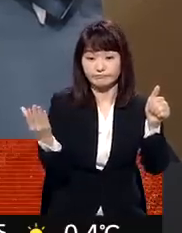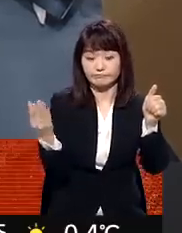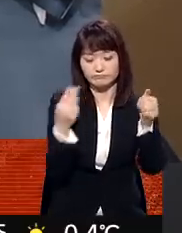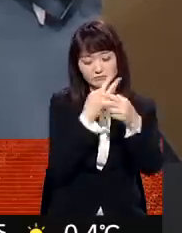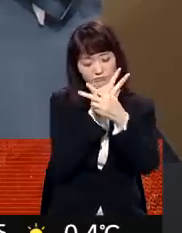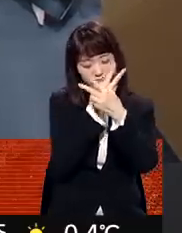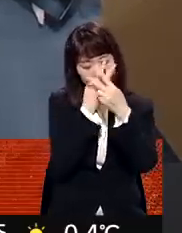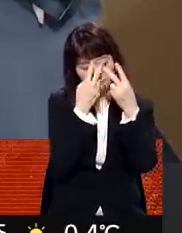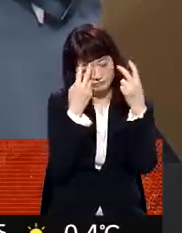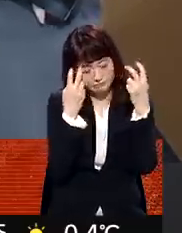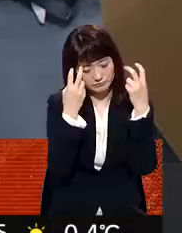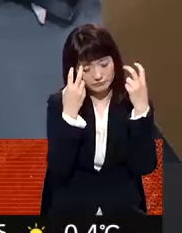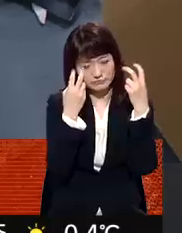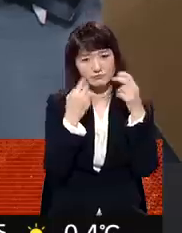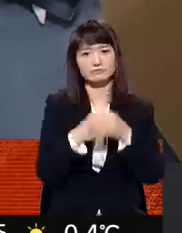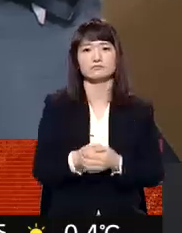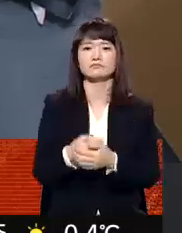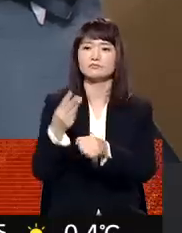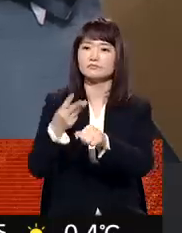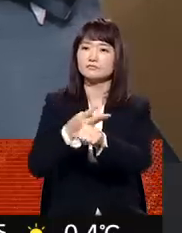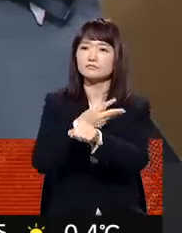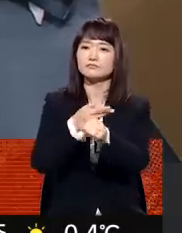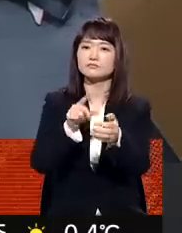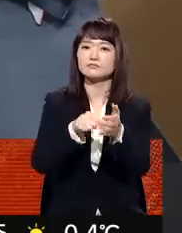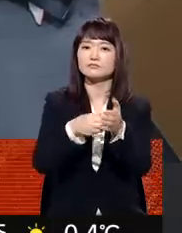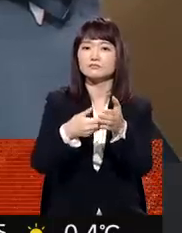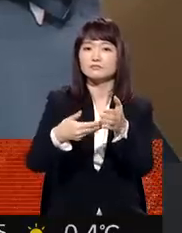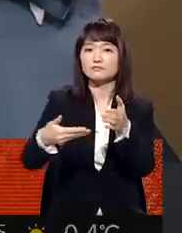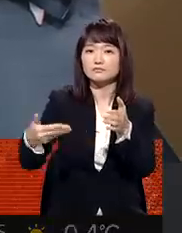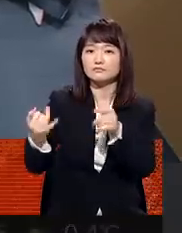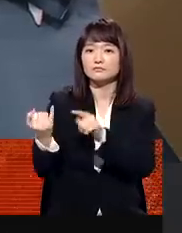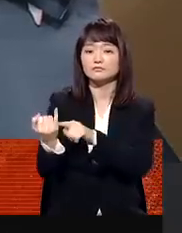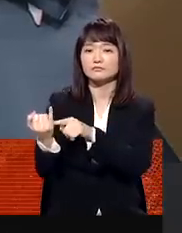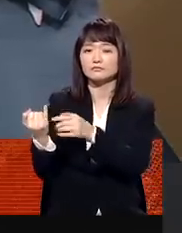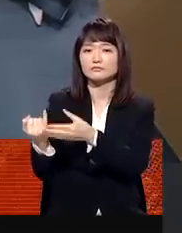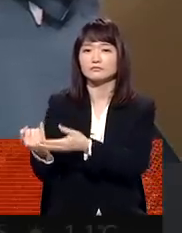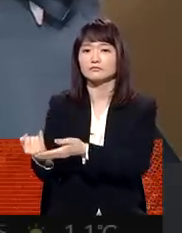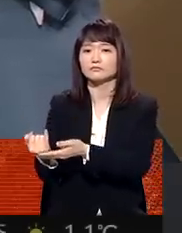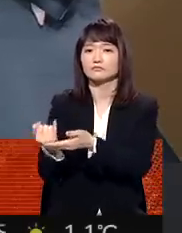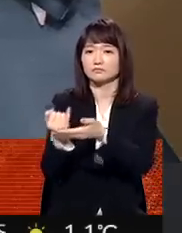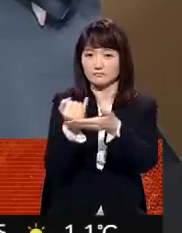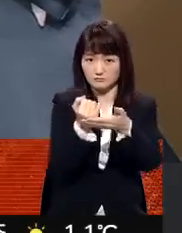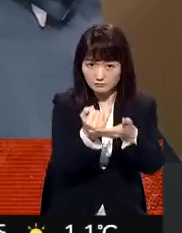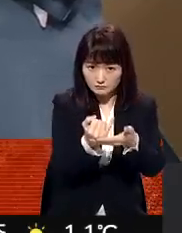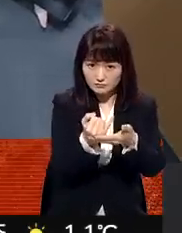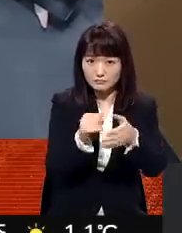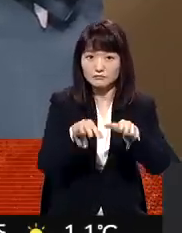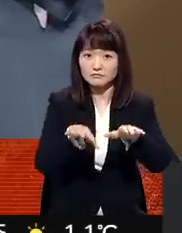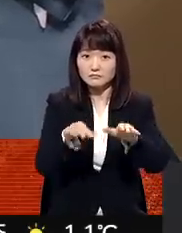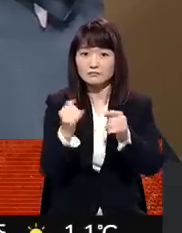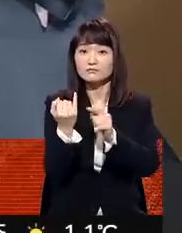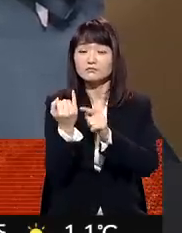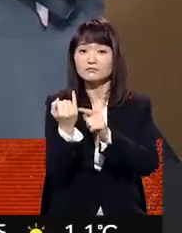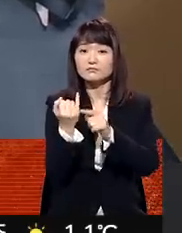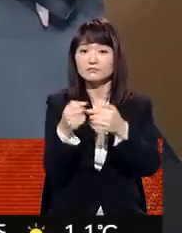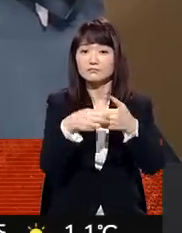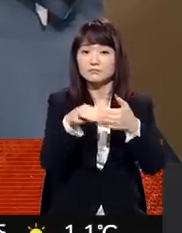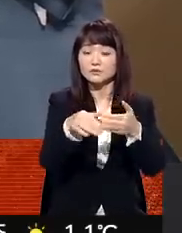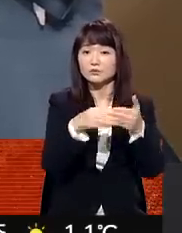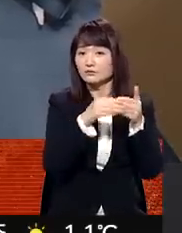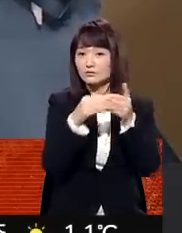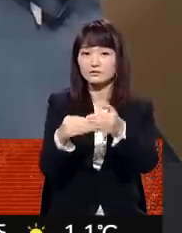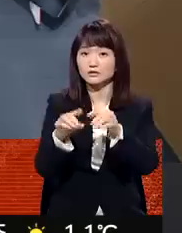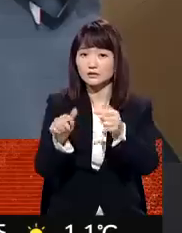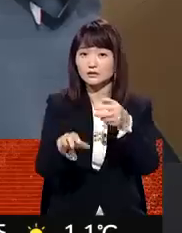채 잠이 드는데요 그렇게 3시간이 흘러 내연녀를 밖으로 데리고 나온 남성은 이번에도 여성을 병원이